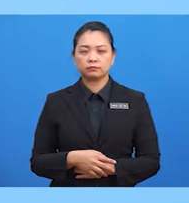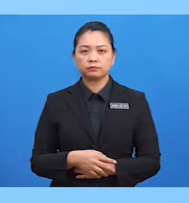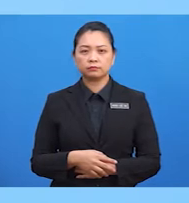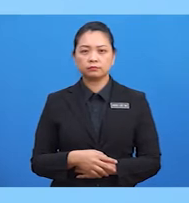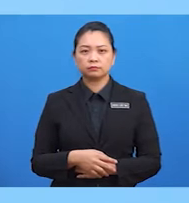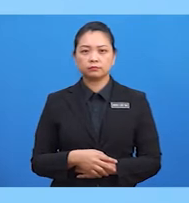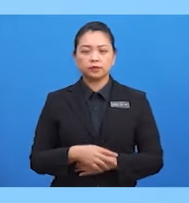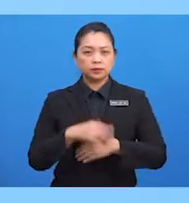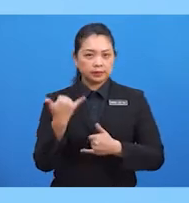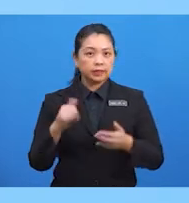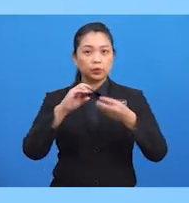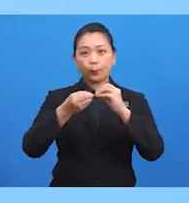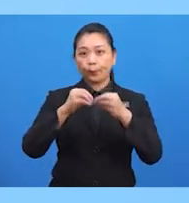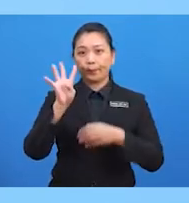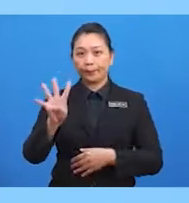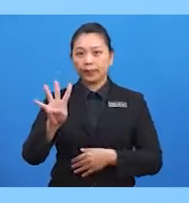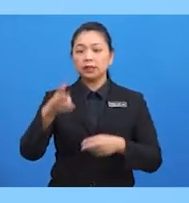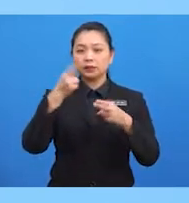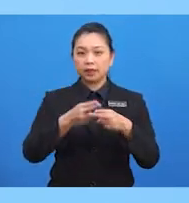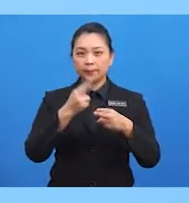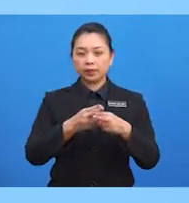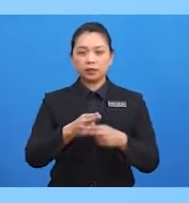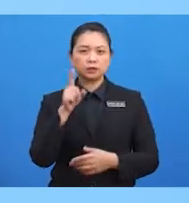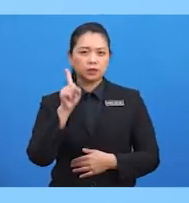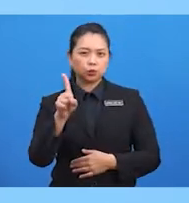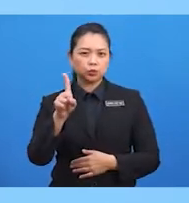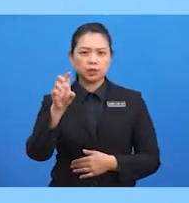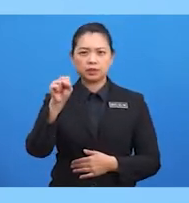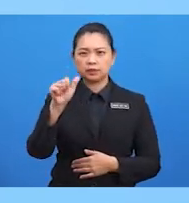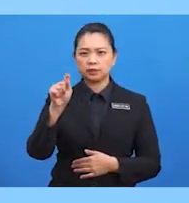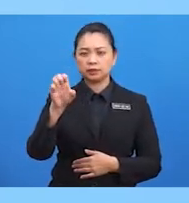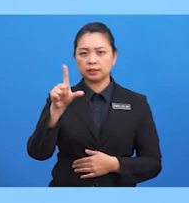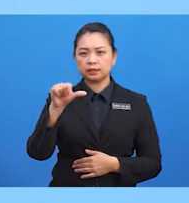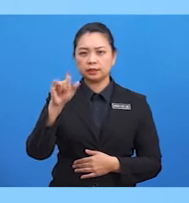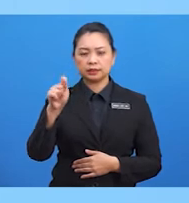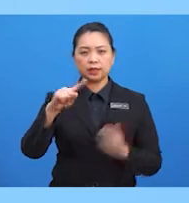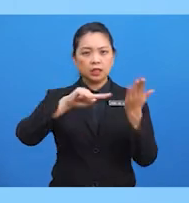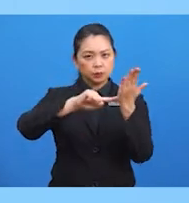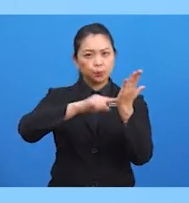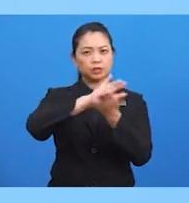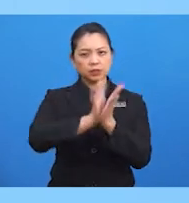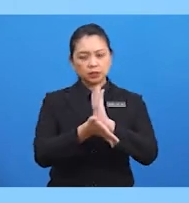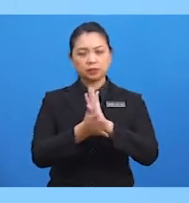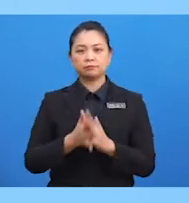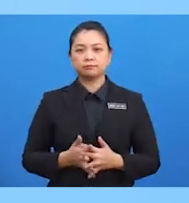Soalan nombor 4. Namakan satu satelit semula